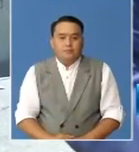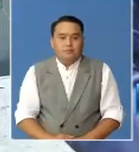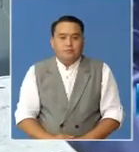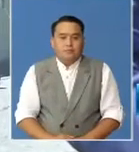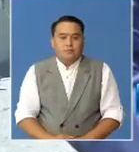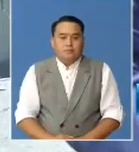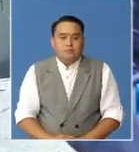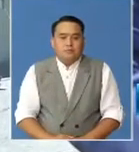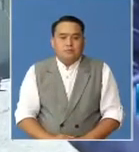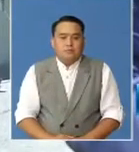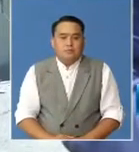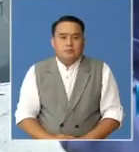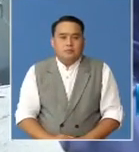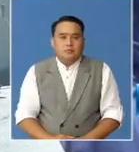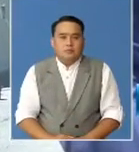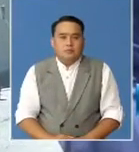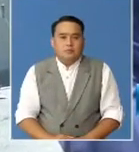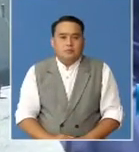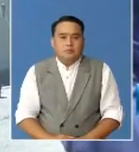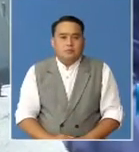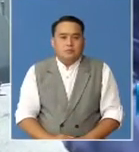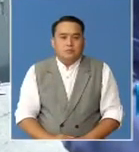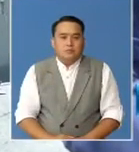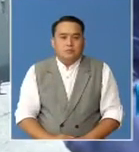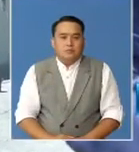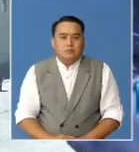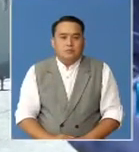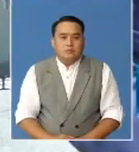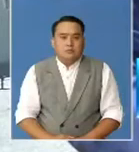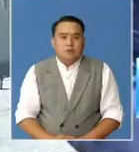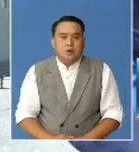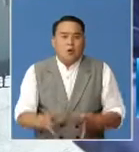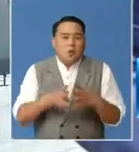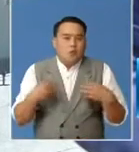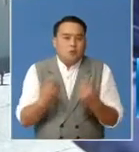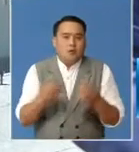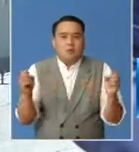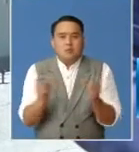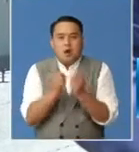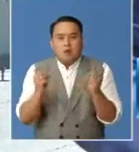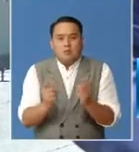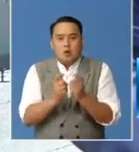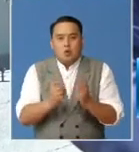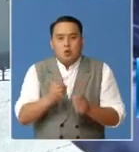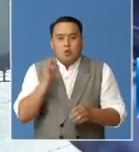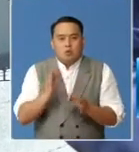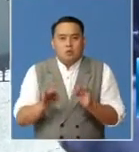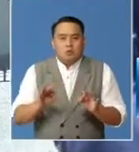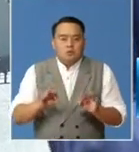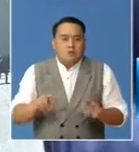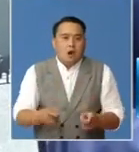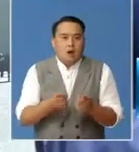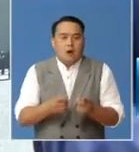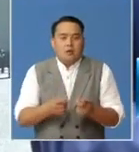видите, люди совершают вот такие безумные вещи. Отбасындағы жанжалдан кейін отағасы ұлын кепілге алған